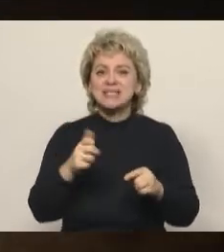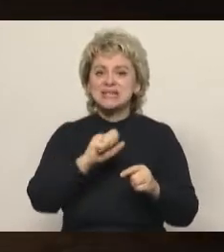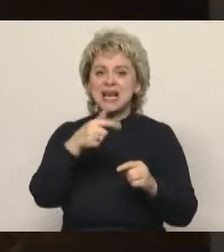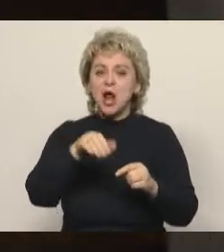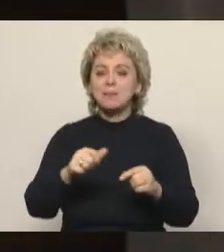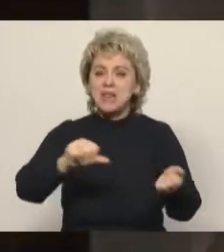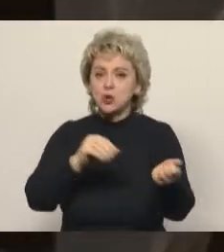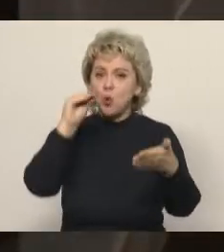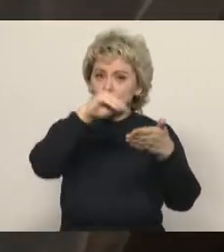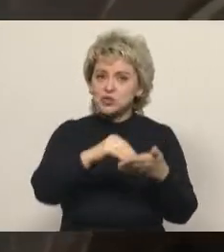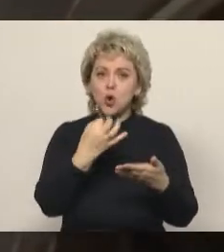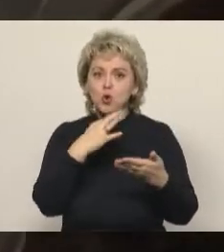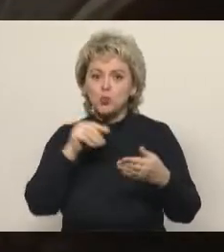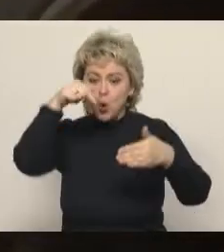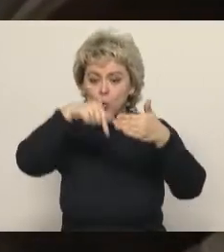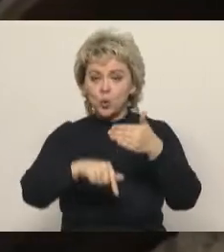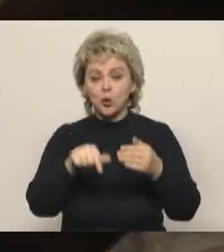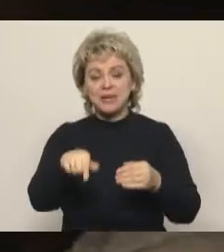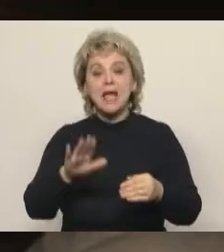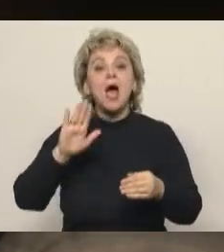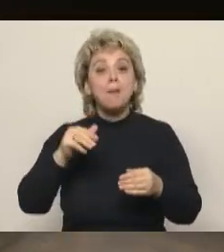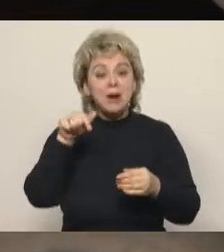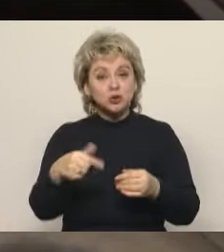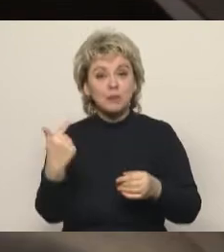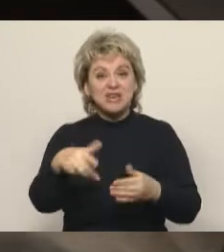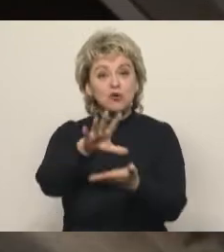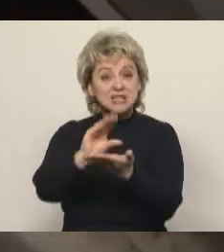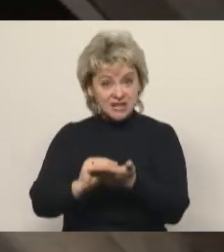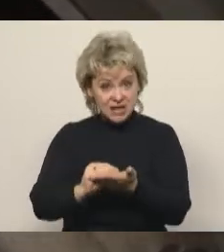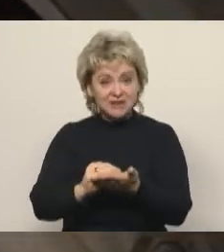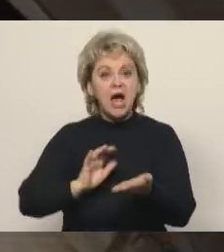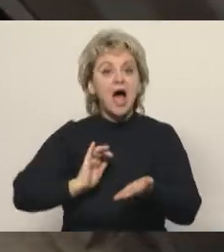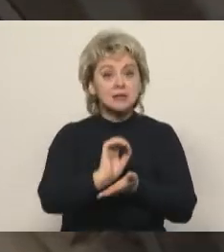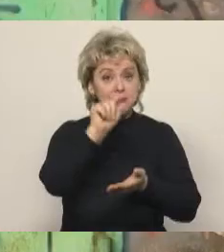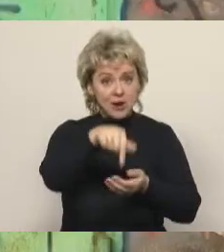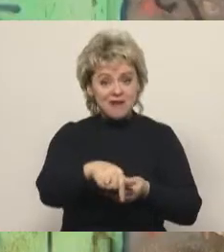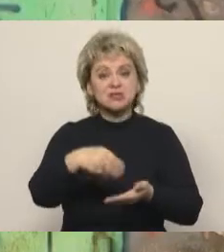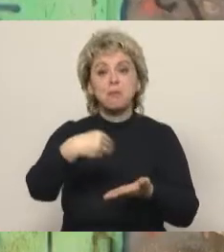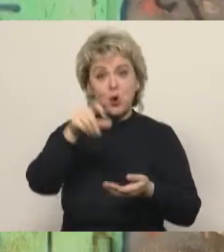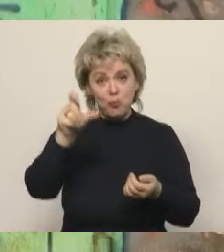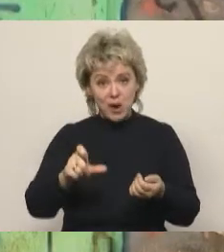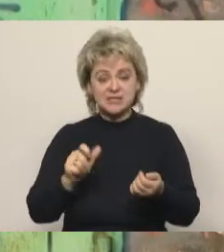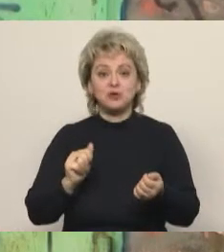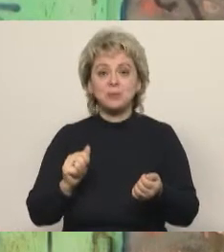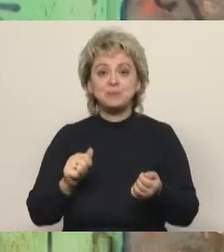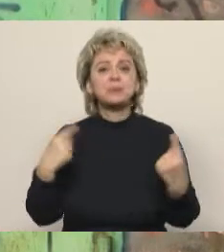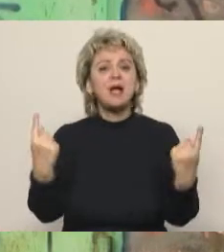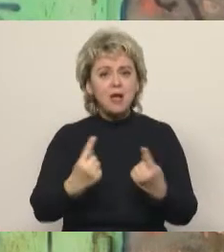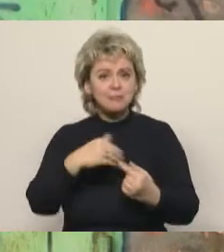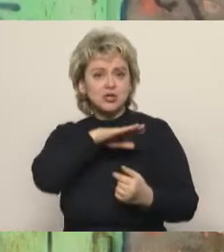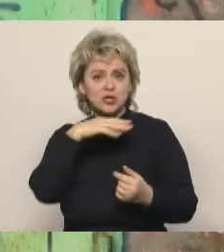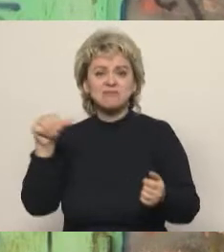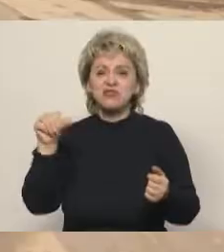легко уместится в любое углубление. Затем его сфотографируют и отправят покупателю. Обычно